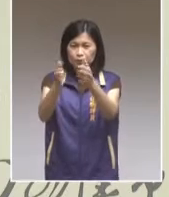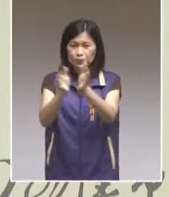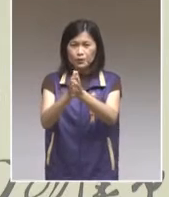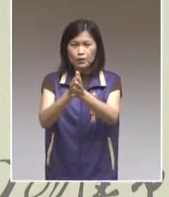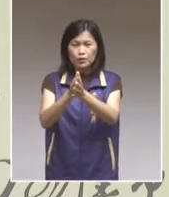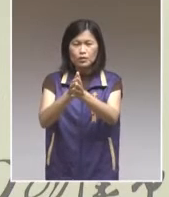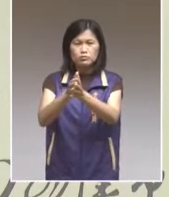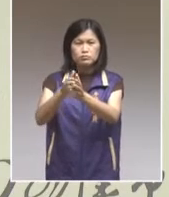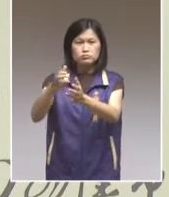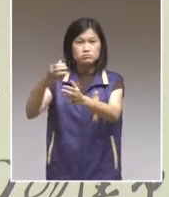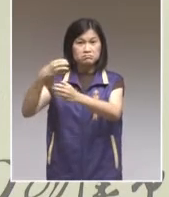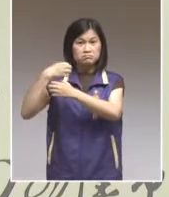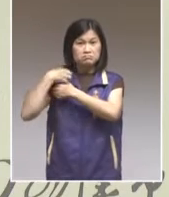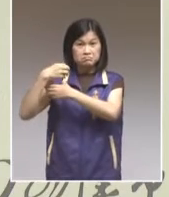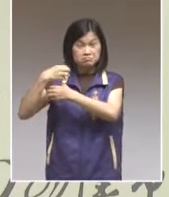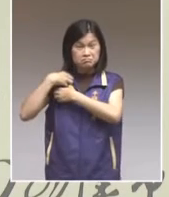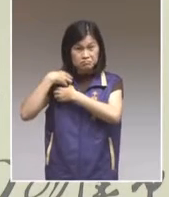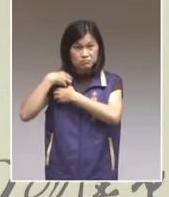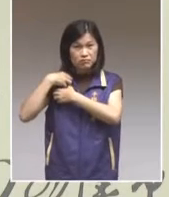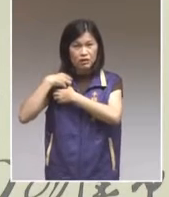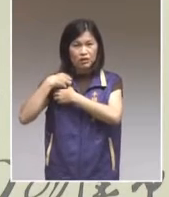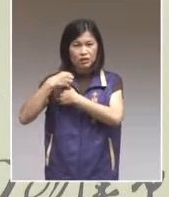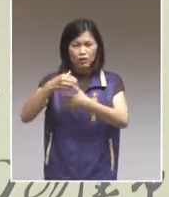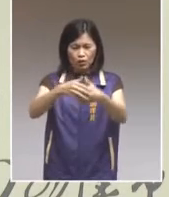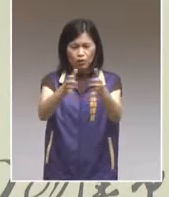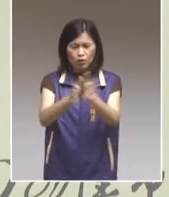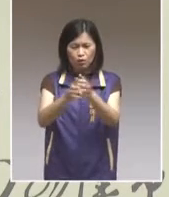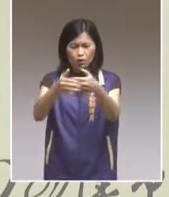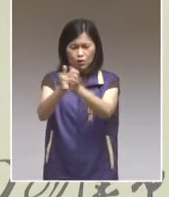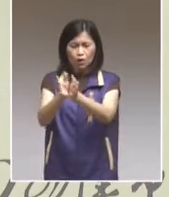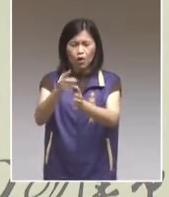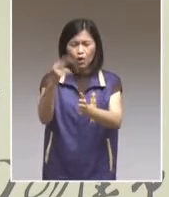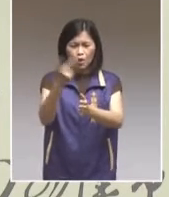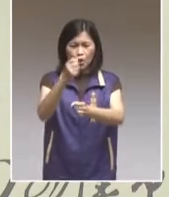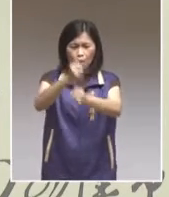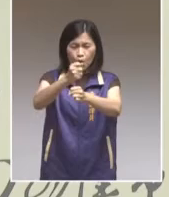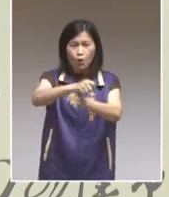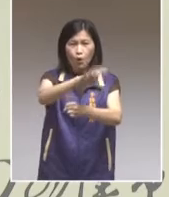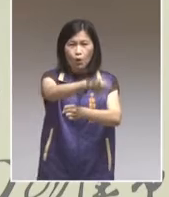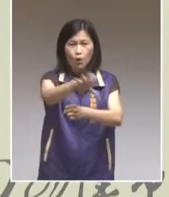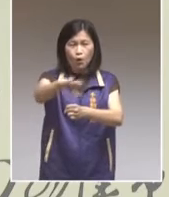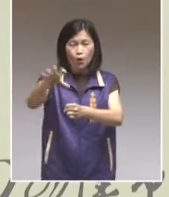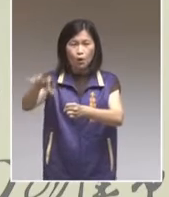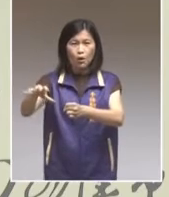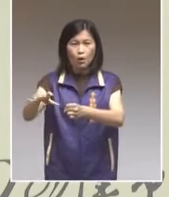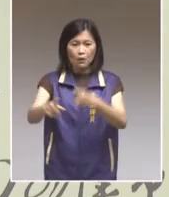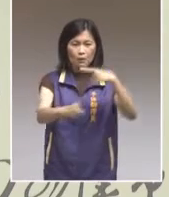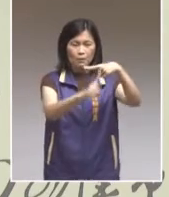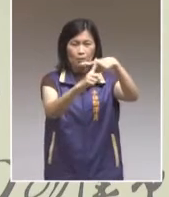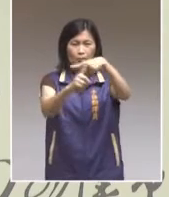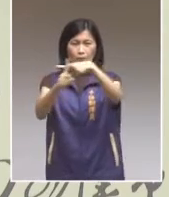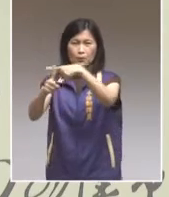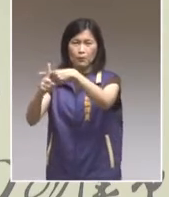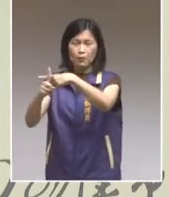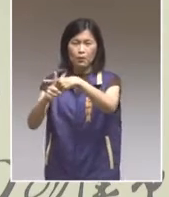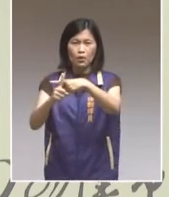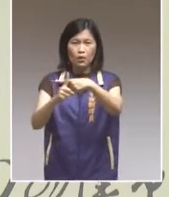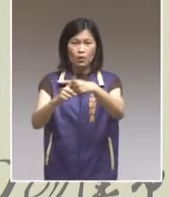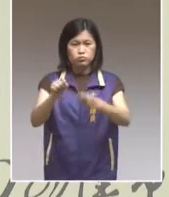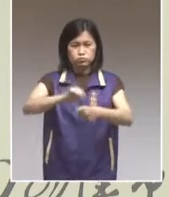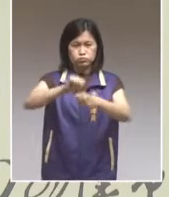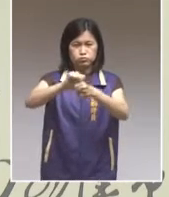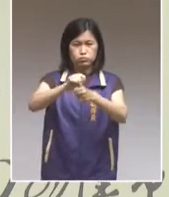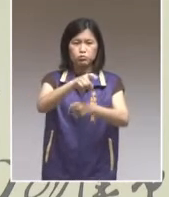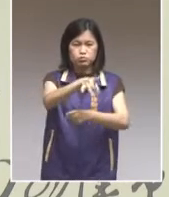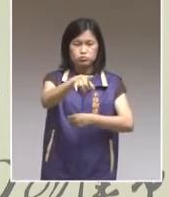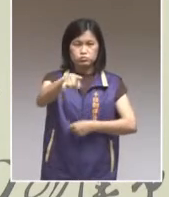队那这个部分的职场的工作的环境这个确诊的个案数也有增加，